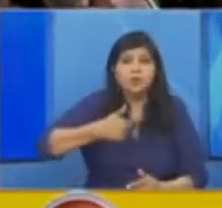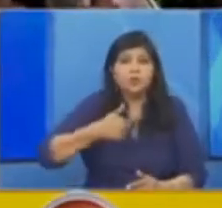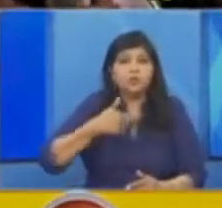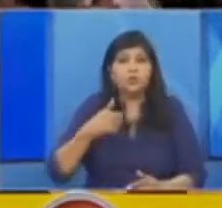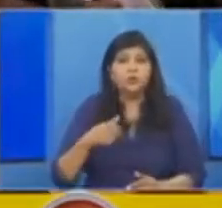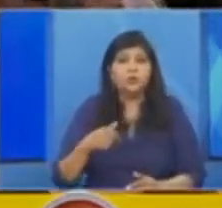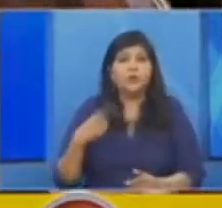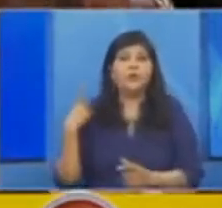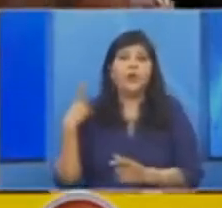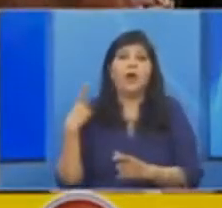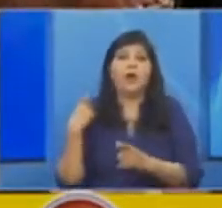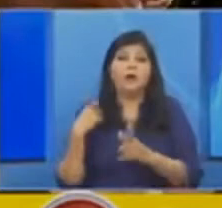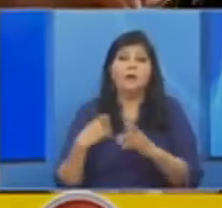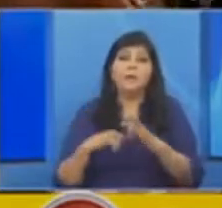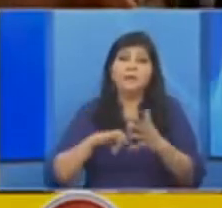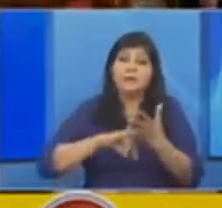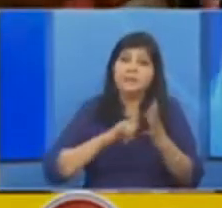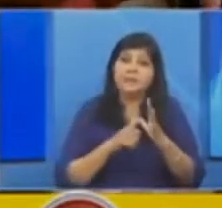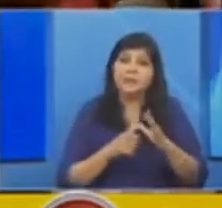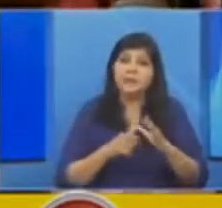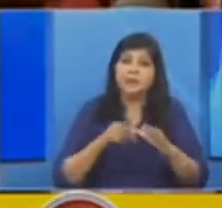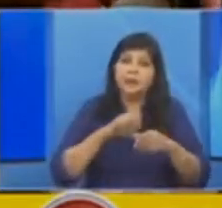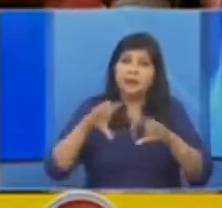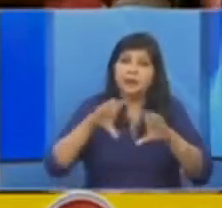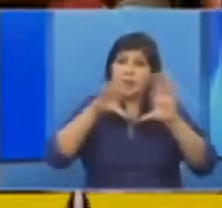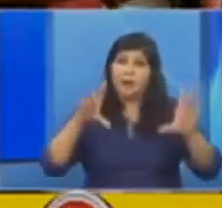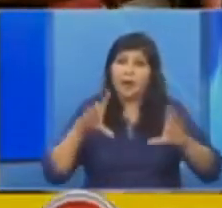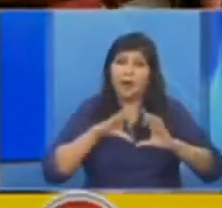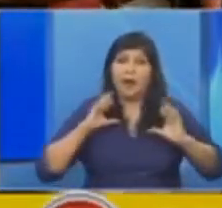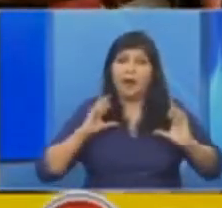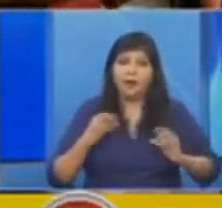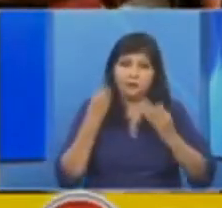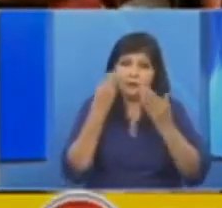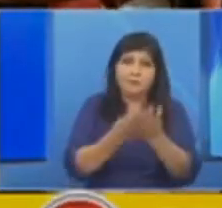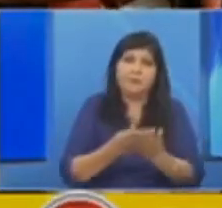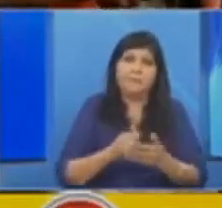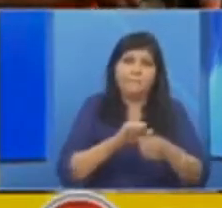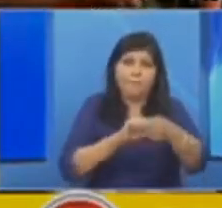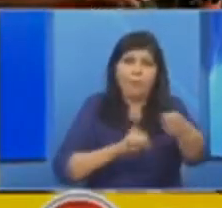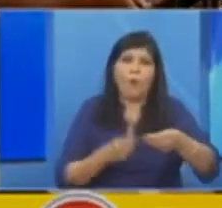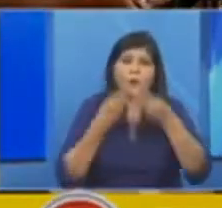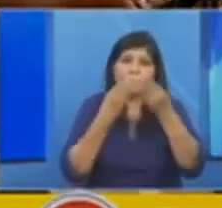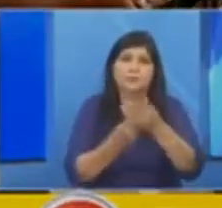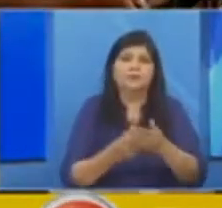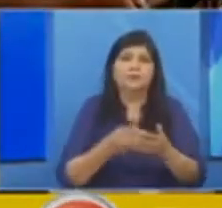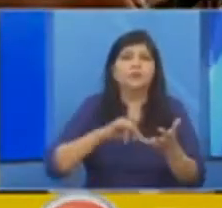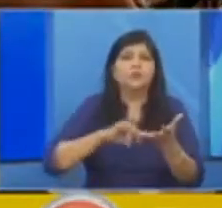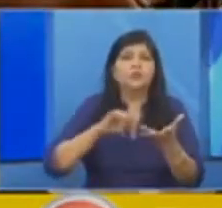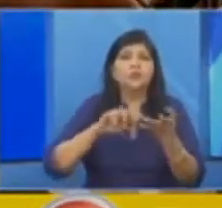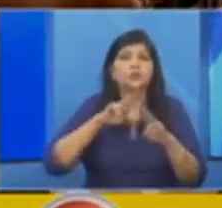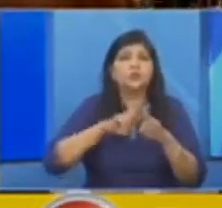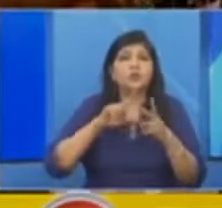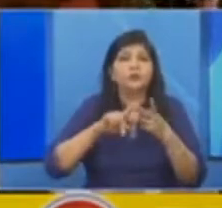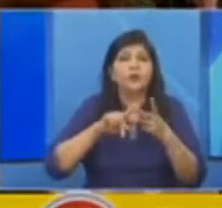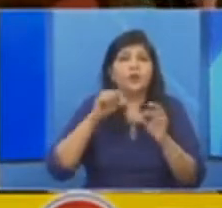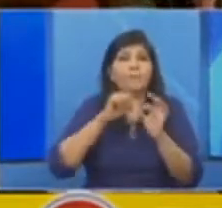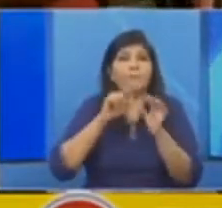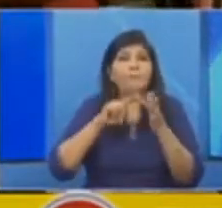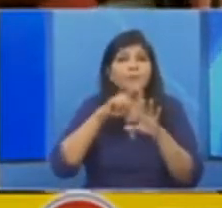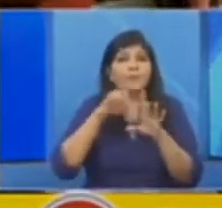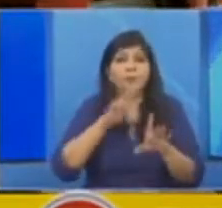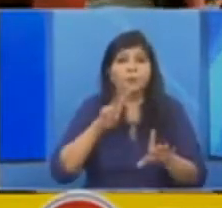आर्मी स्टाप कमंडेशन कार्ट से सम्मानित किया गया है, सोफी और विदा को ये सम्मानित